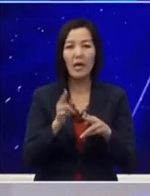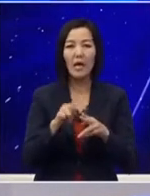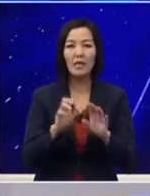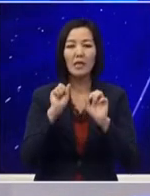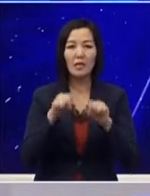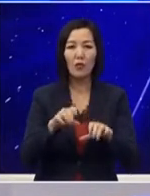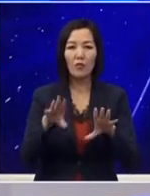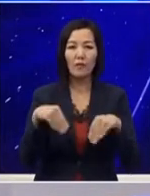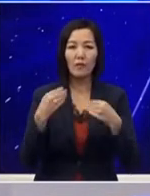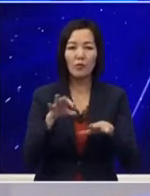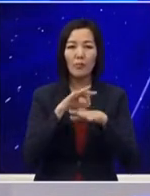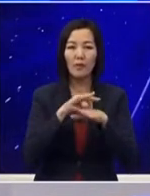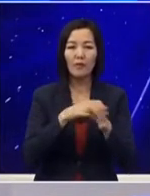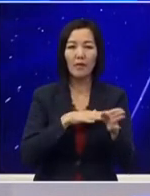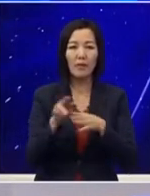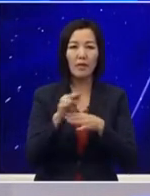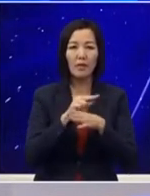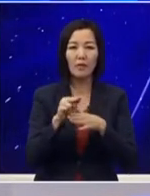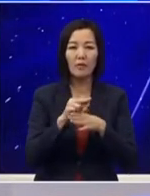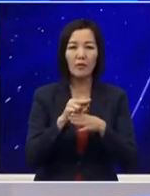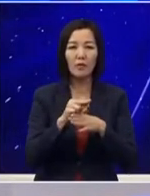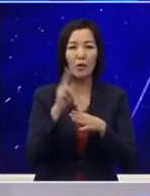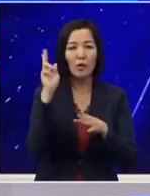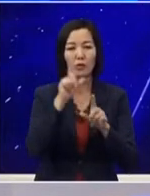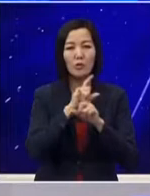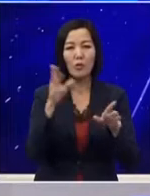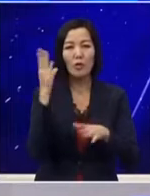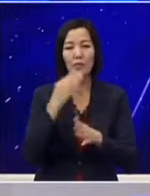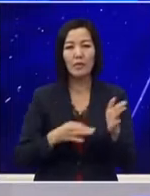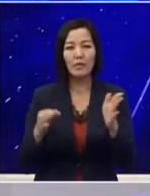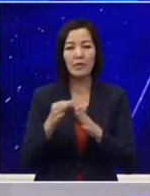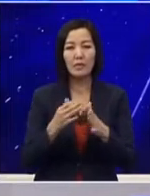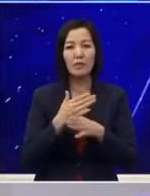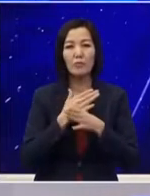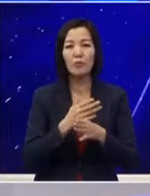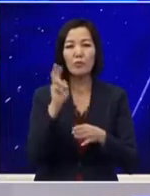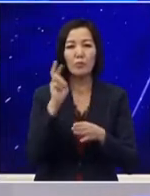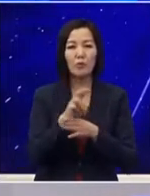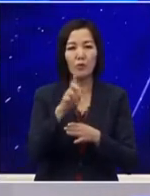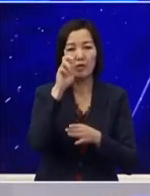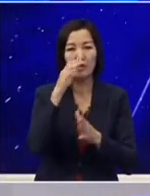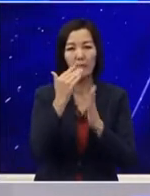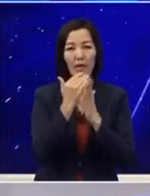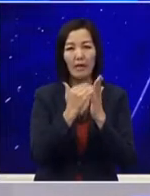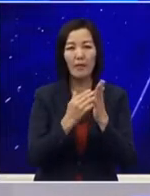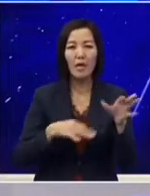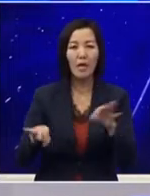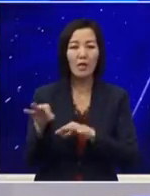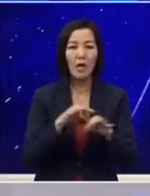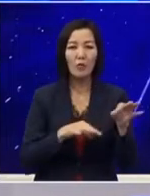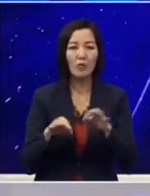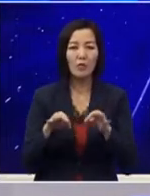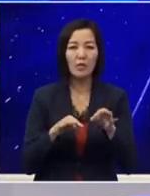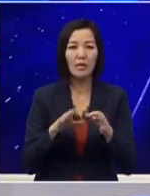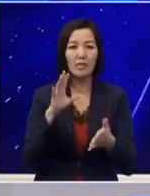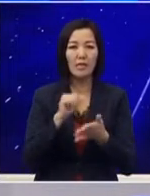дает возможность провести капитальный ремонт в ряде школ Алматинской области. В помощь приходит государственная программа «Дорожная